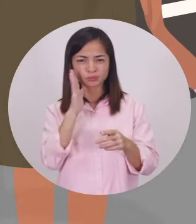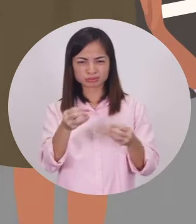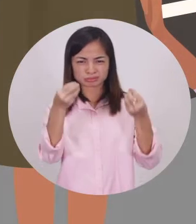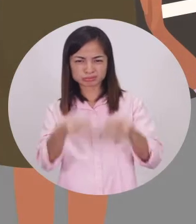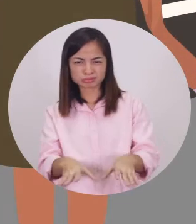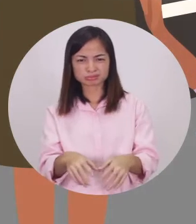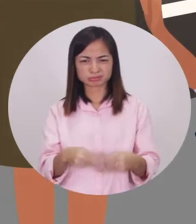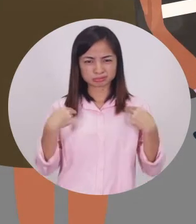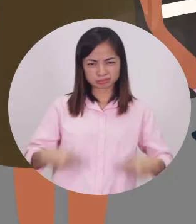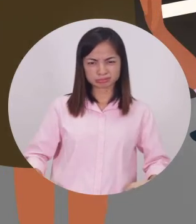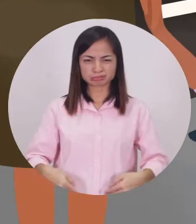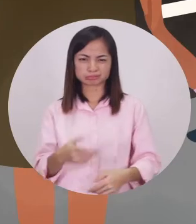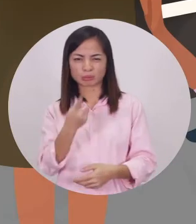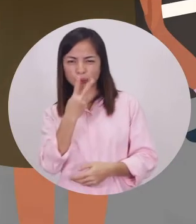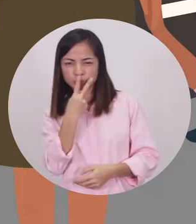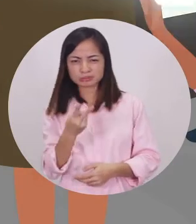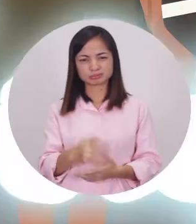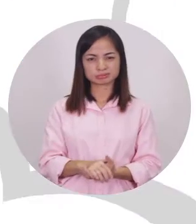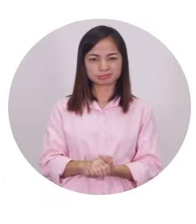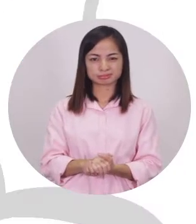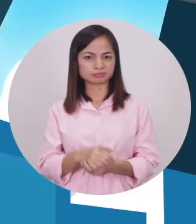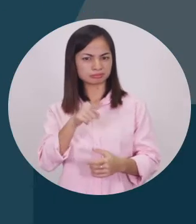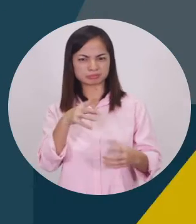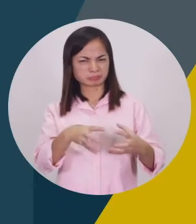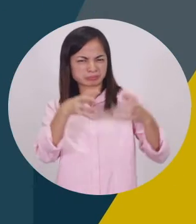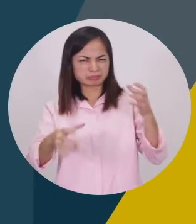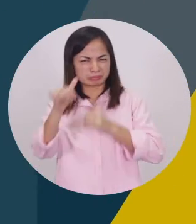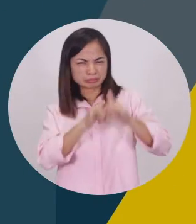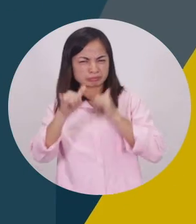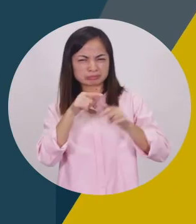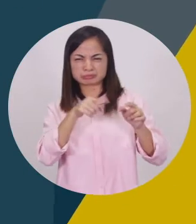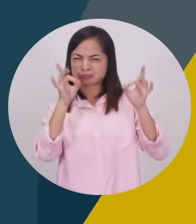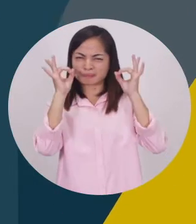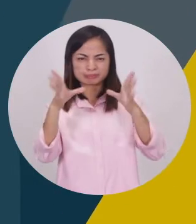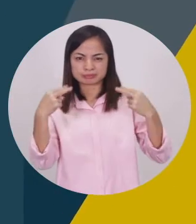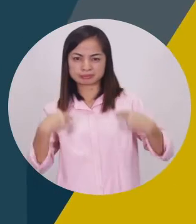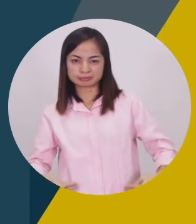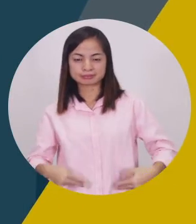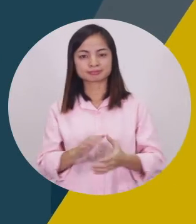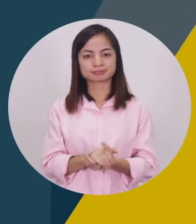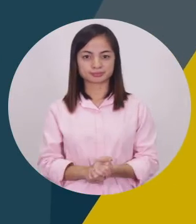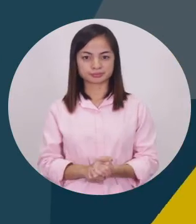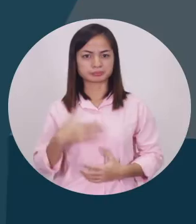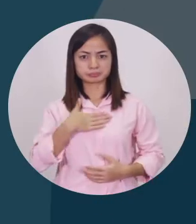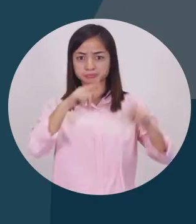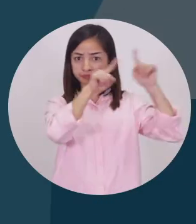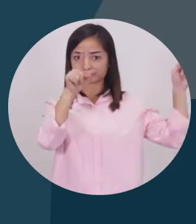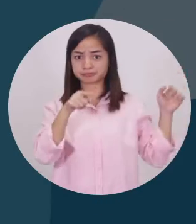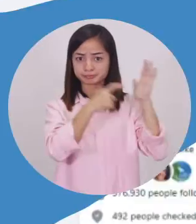mo't ng ibang tao sa usok ng vape at sigarilyo. Sa labis na alak, peligro sa kalusugan at aksidente ang makukuha